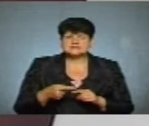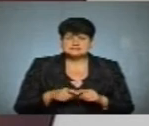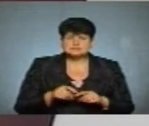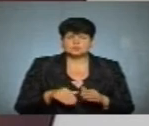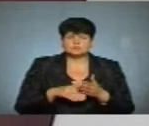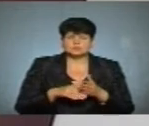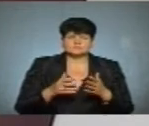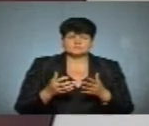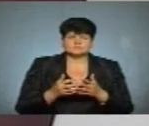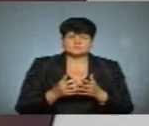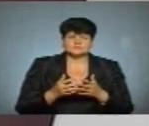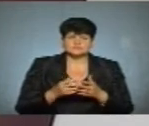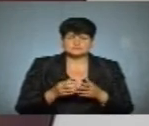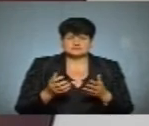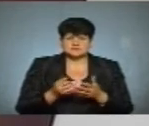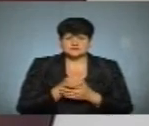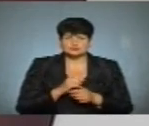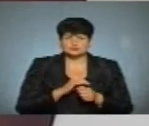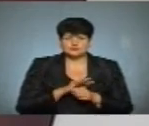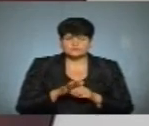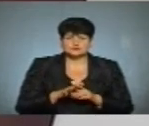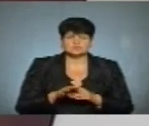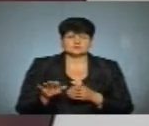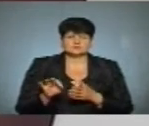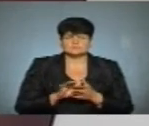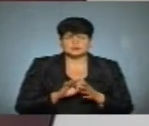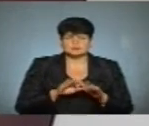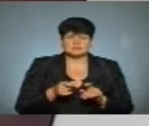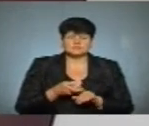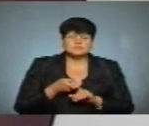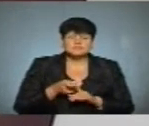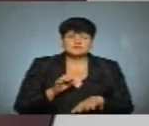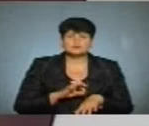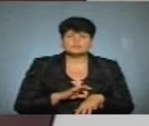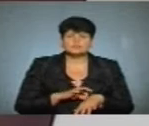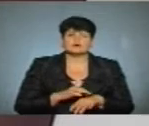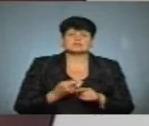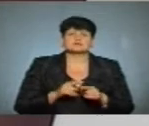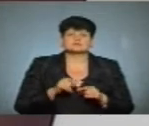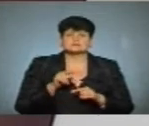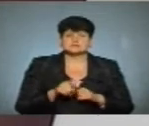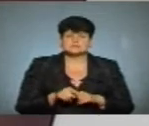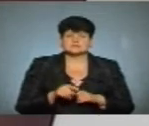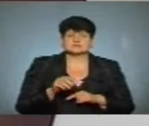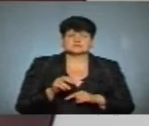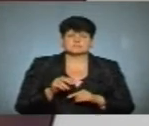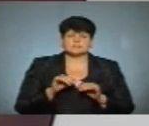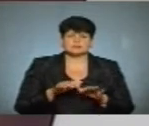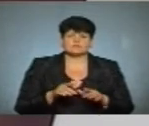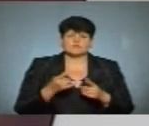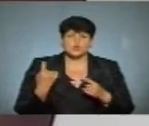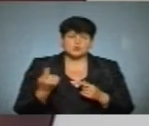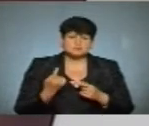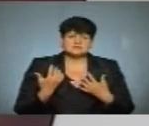виявити COVID-19 у перші дні інфікування, каже Володимир Паничев. За його словами, цим методом полімеразно-ланцюгової реакції в області